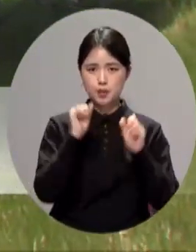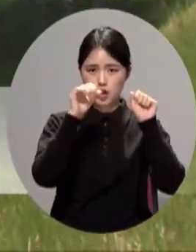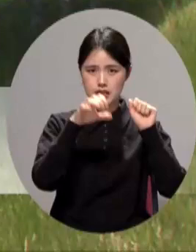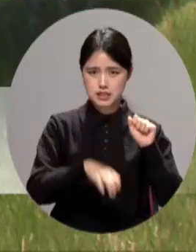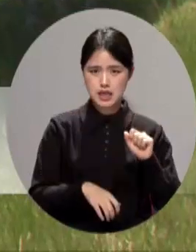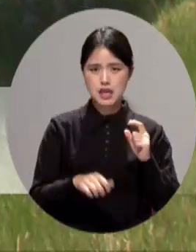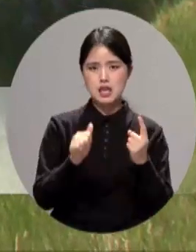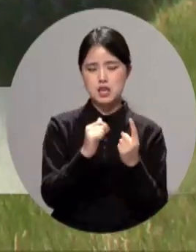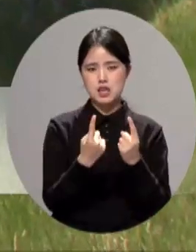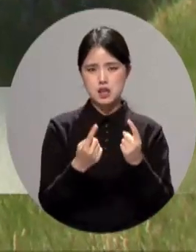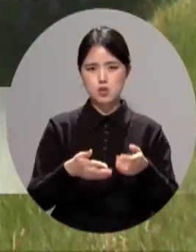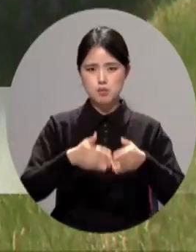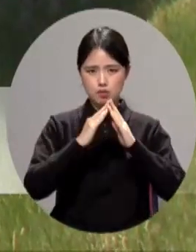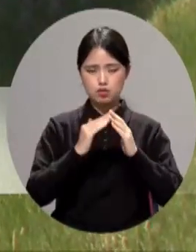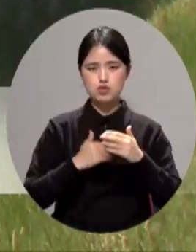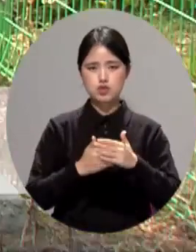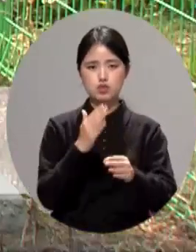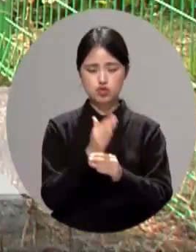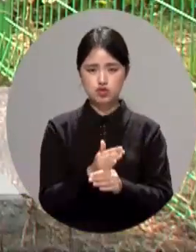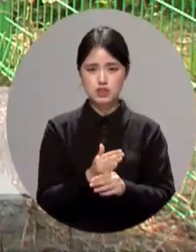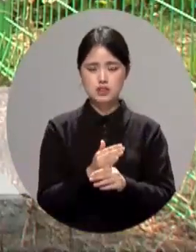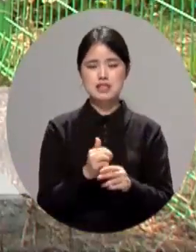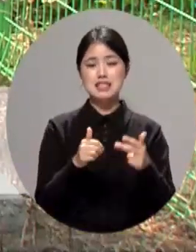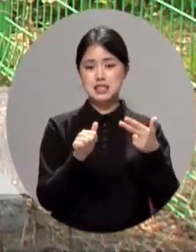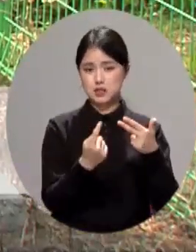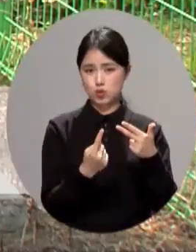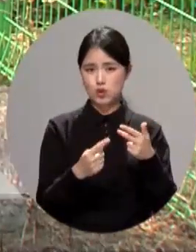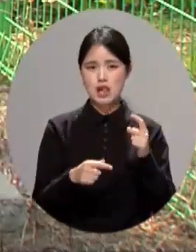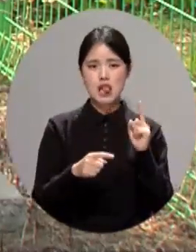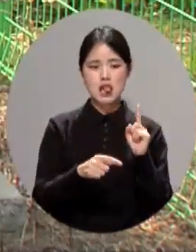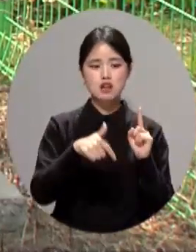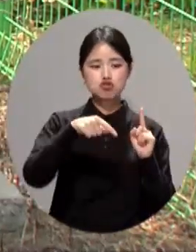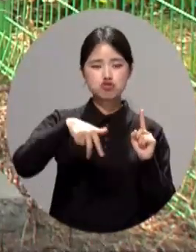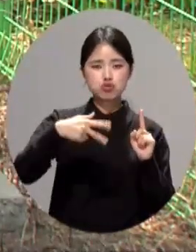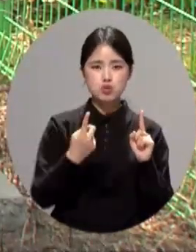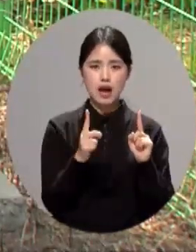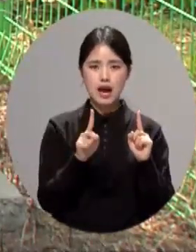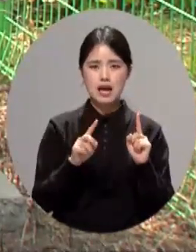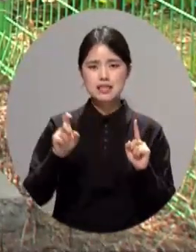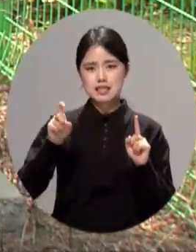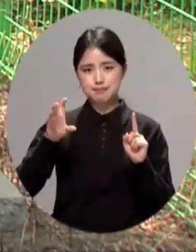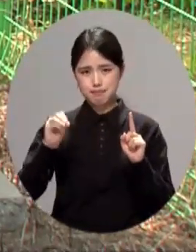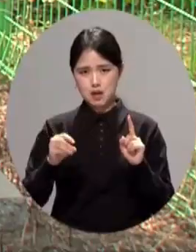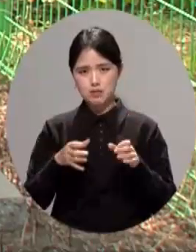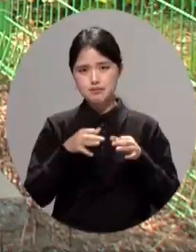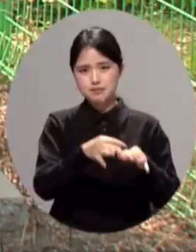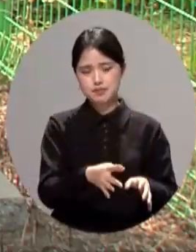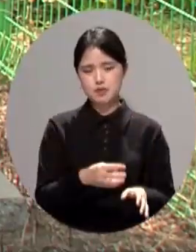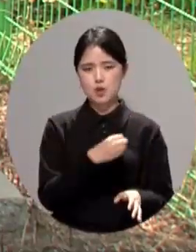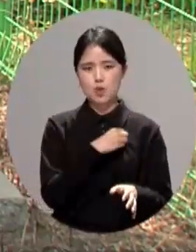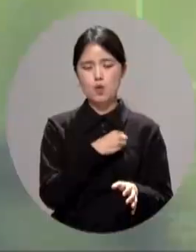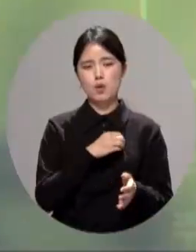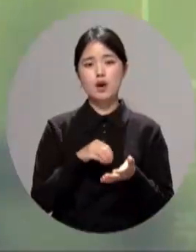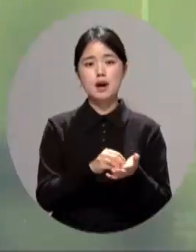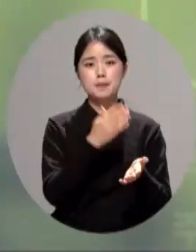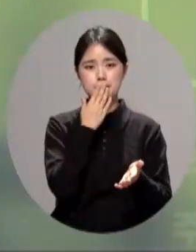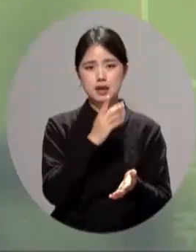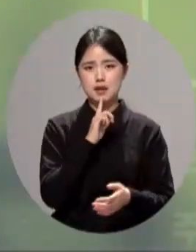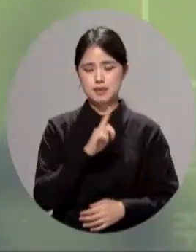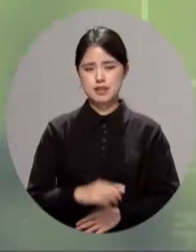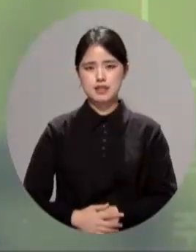7호 시민 햇빛 발전소 건립을 추진 중이며 1구좌당 10만원으로 누구나 조합원으로 참여할 수 있습니다